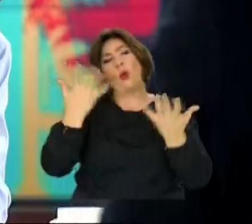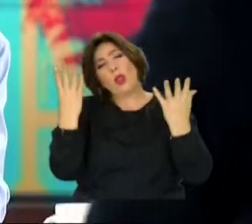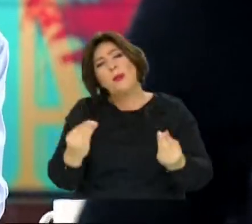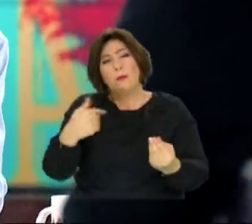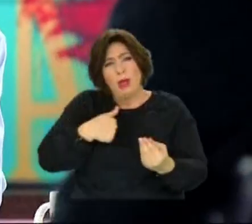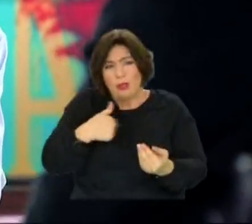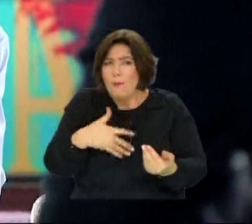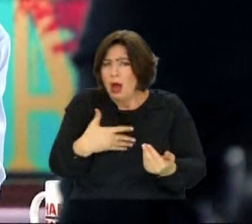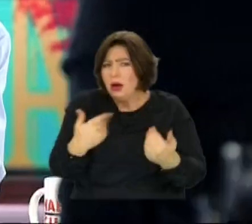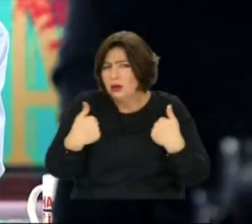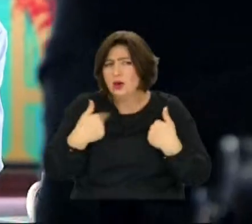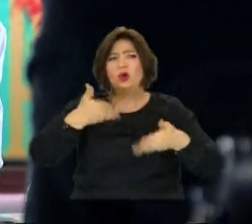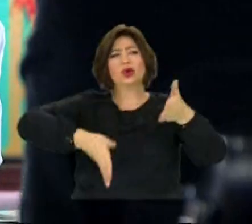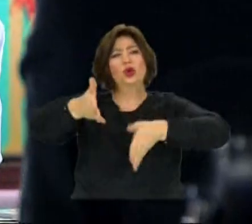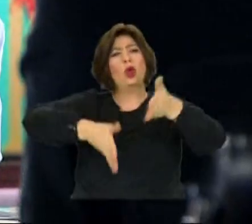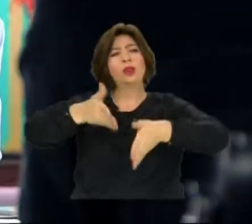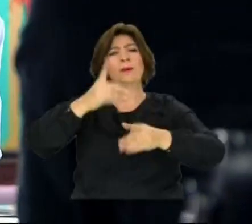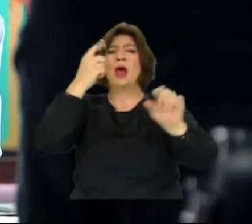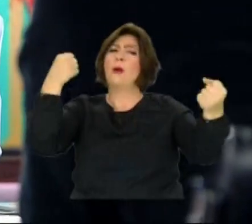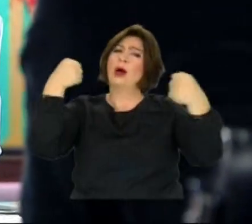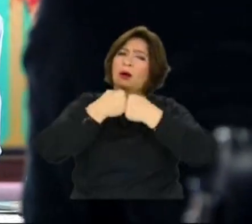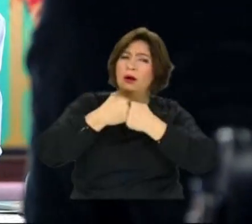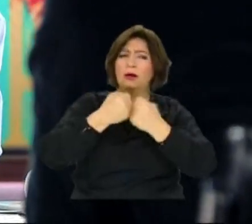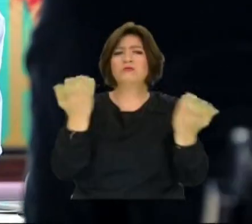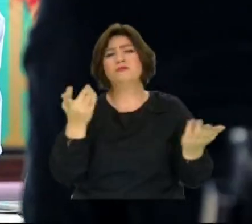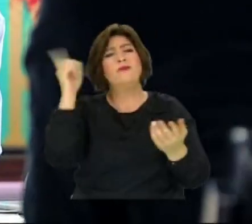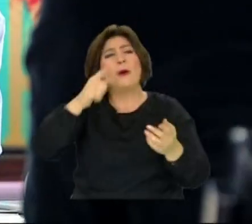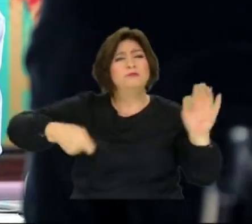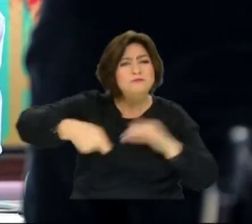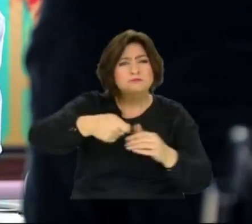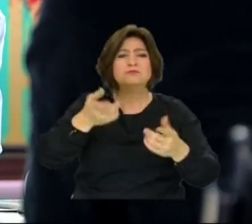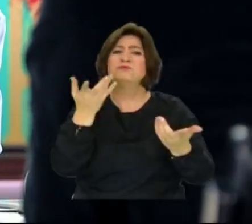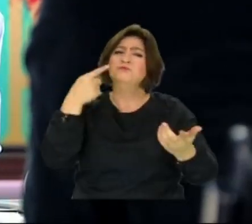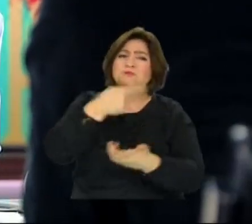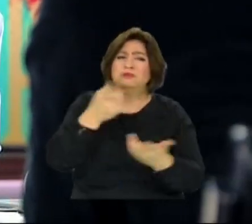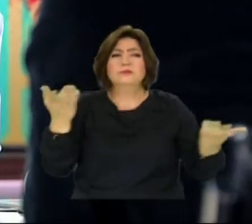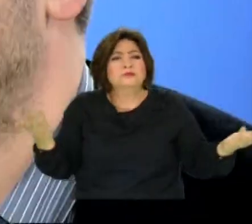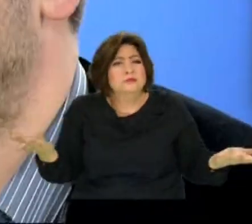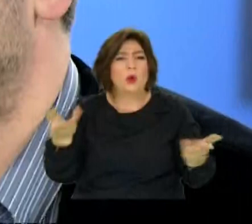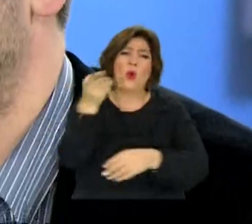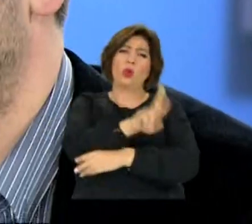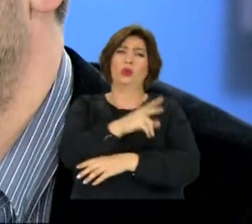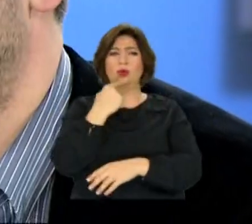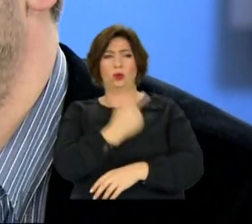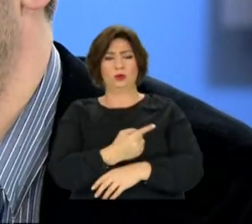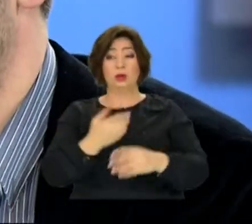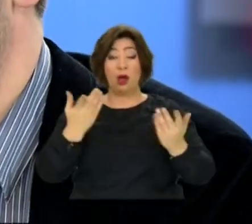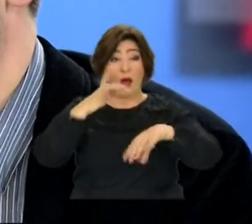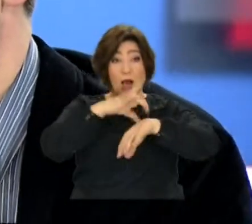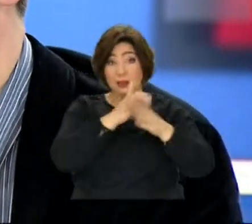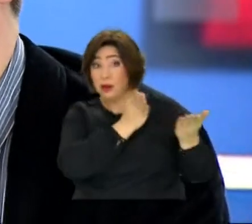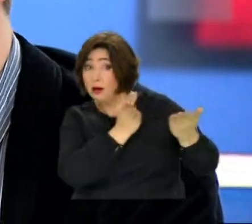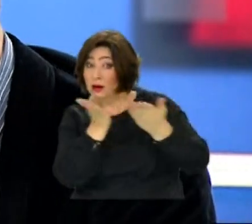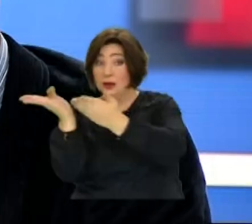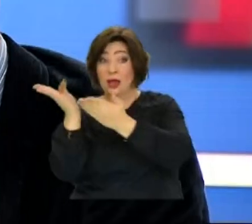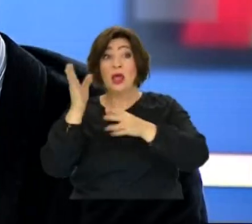olabilirler. Ben de merak ediyorum. Evet. Yolda birisi bir trafik kazası ya da bir saldırıya kurban gitmiş. Öldü diyoruz. Hastaneye